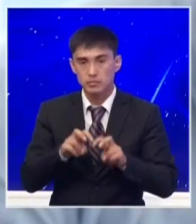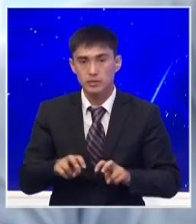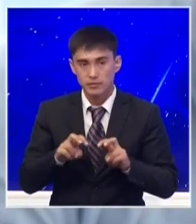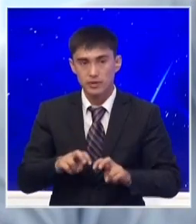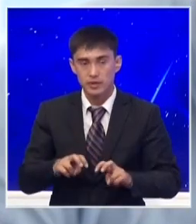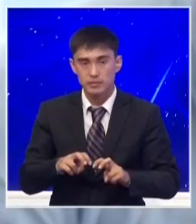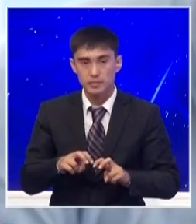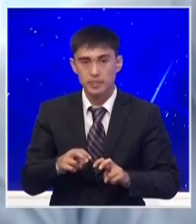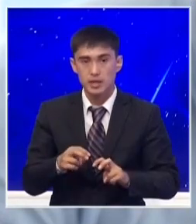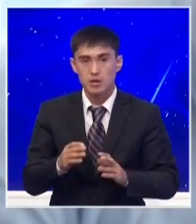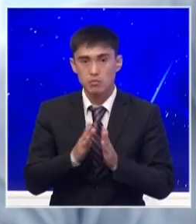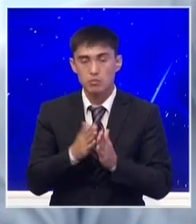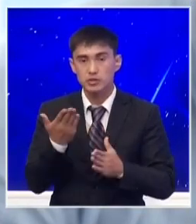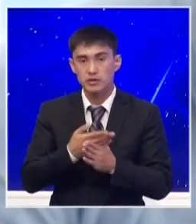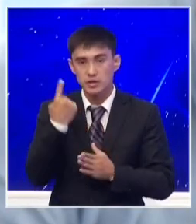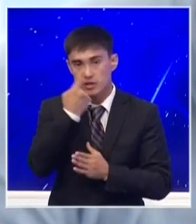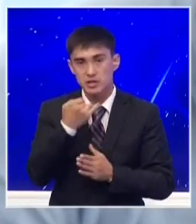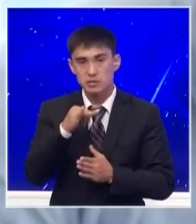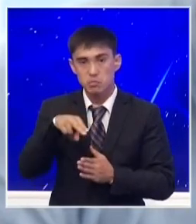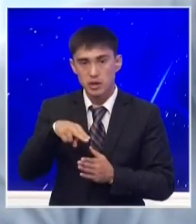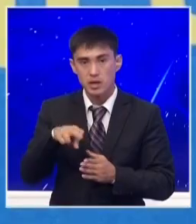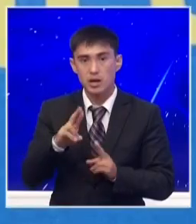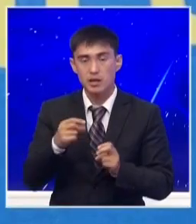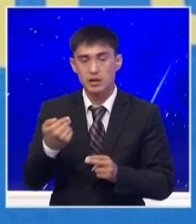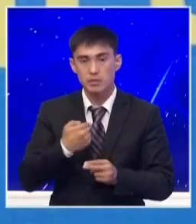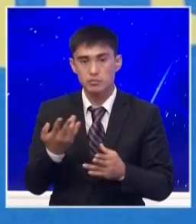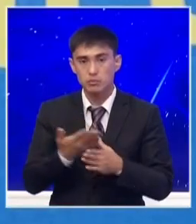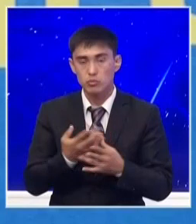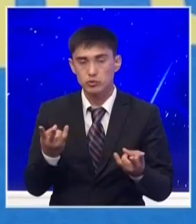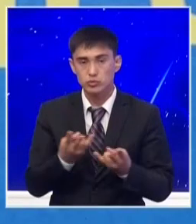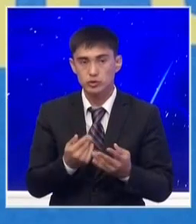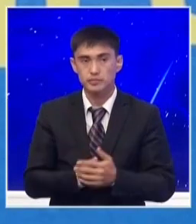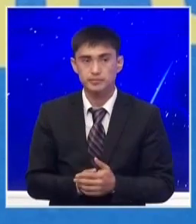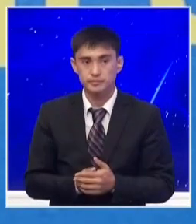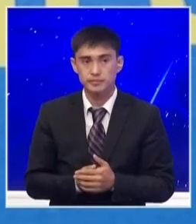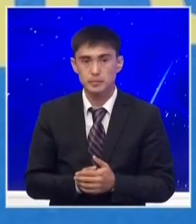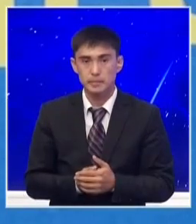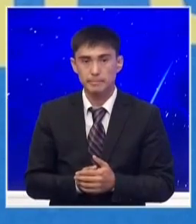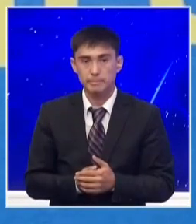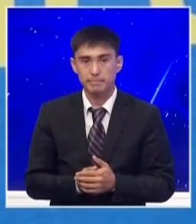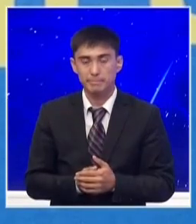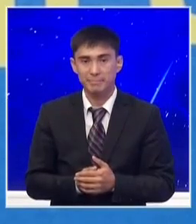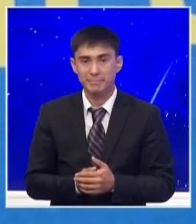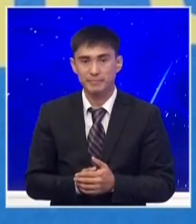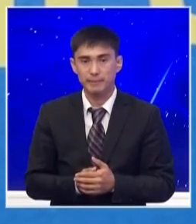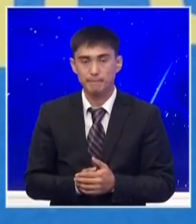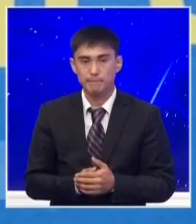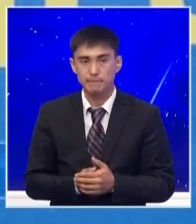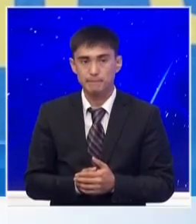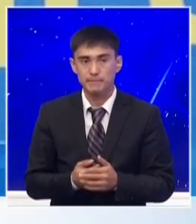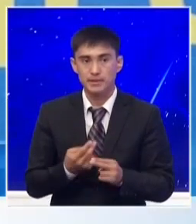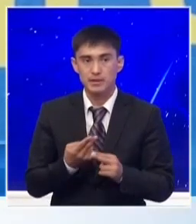для помощи индивидуальным предпринимателям, таким как я? Светлана, жаңа сіздерді чуть ли не умолял, қатысыңыздар, алыңыздар деп.